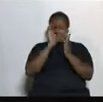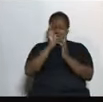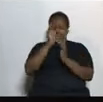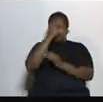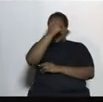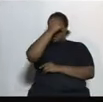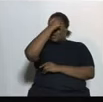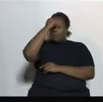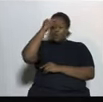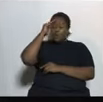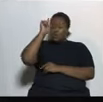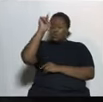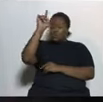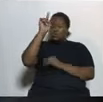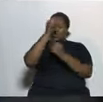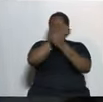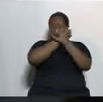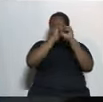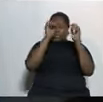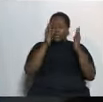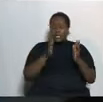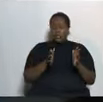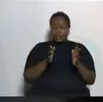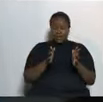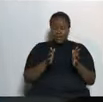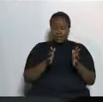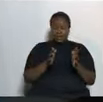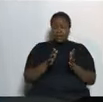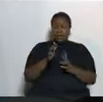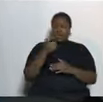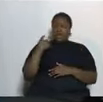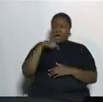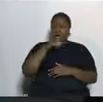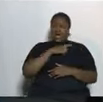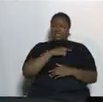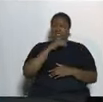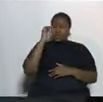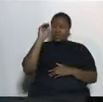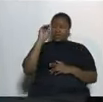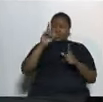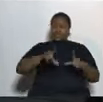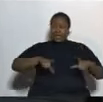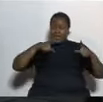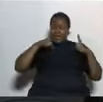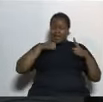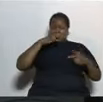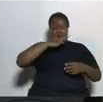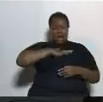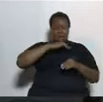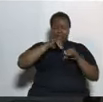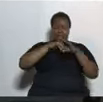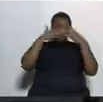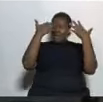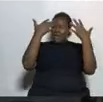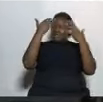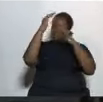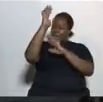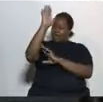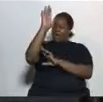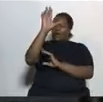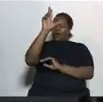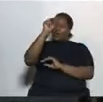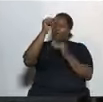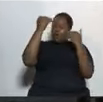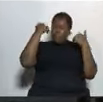you are our Savior. Wewe ni mwokozi wetu. That when we put our life in your hands, na tumeweka maisha yetu katika mikono yako, nobody